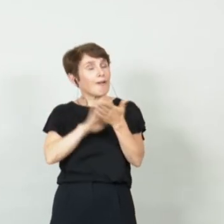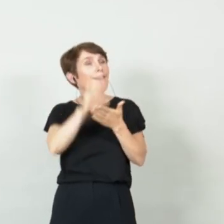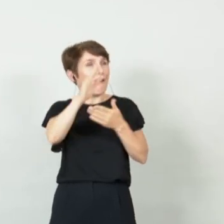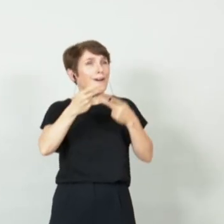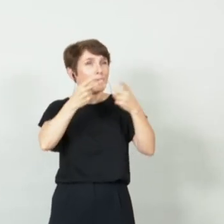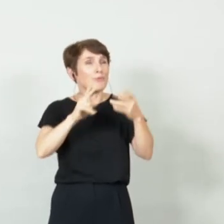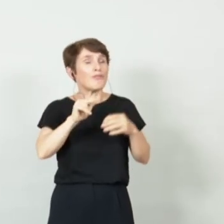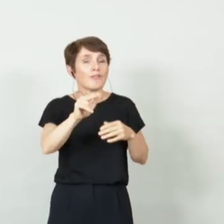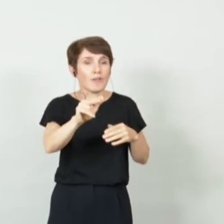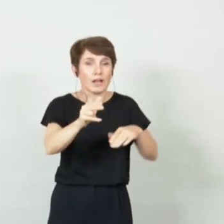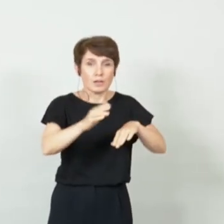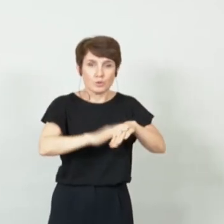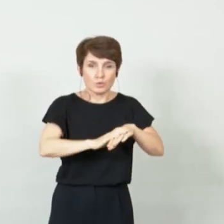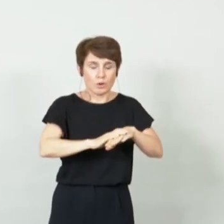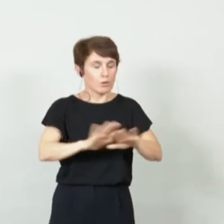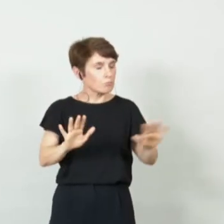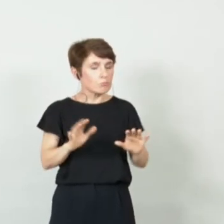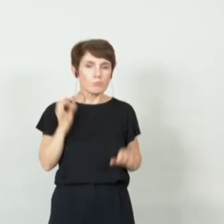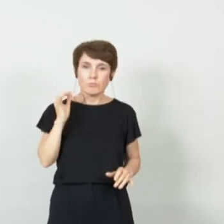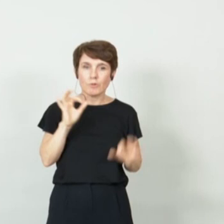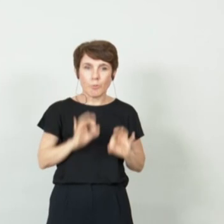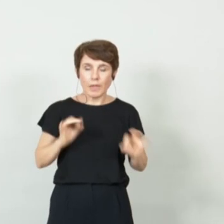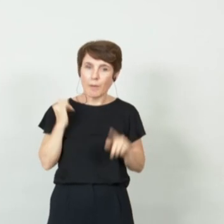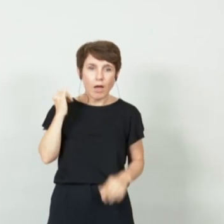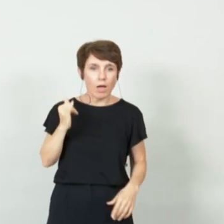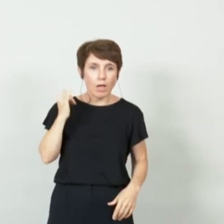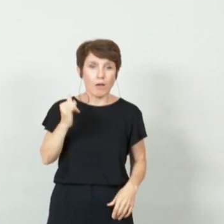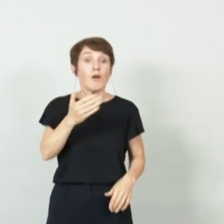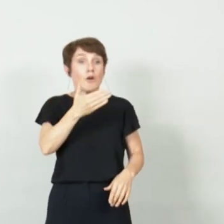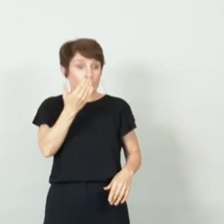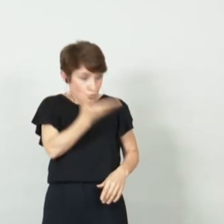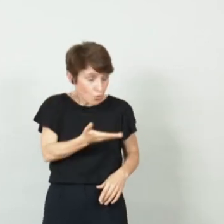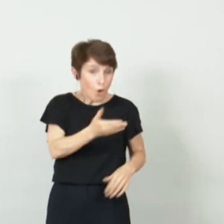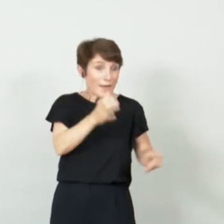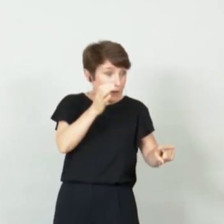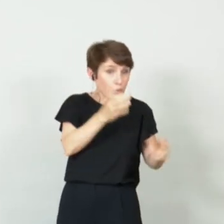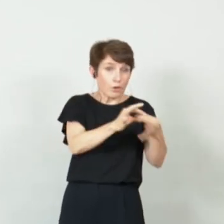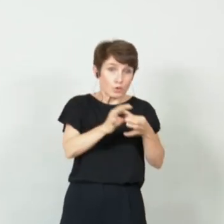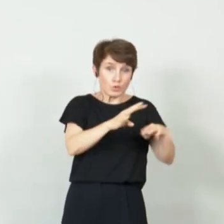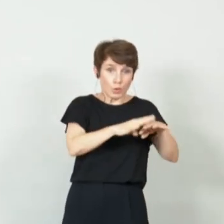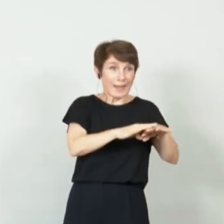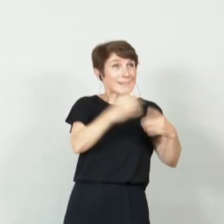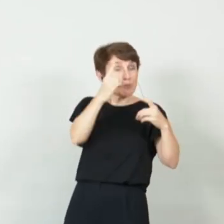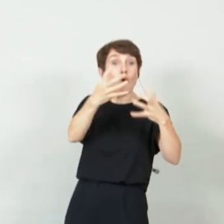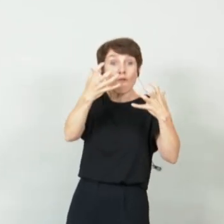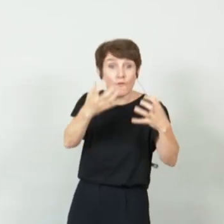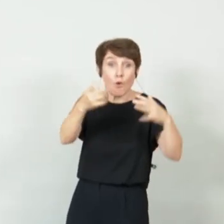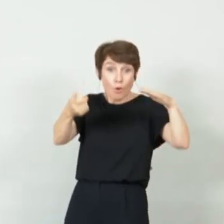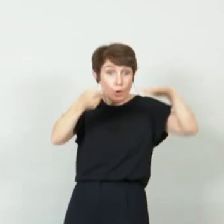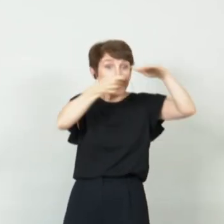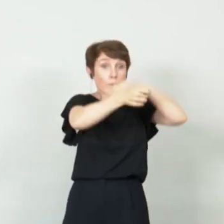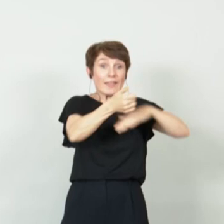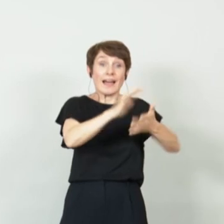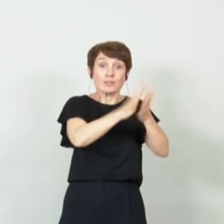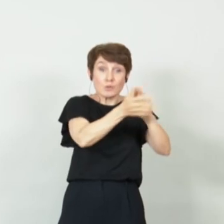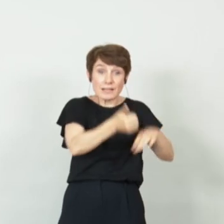les unions de quartier que leur subventions de coordination soit inversée directement au Quick comme ça l'était précédemment et un petit